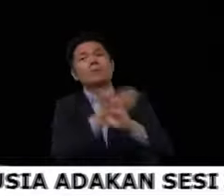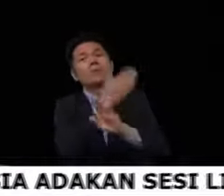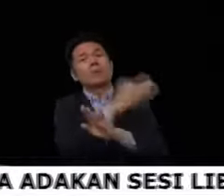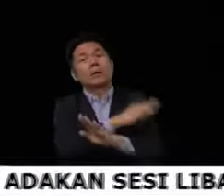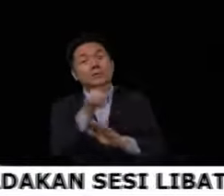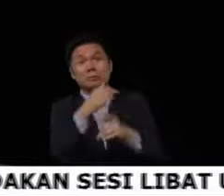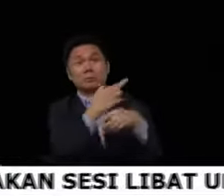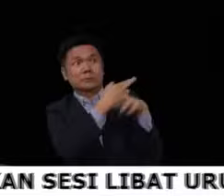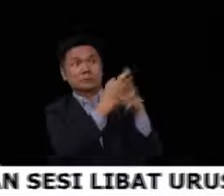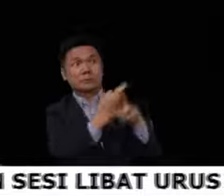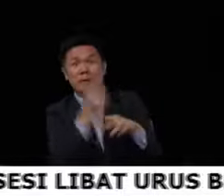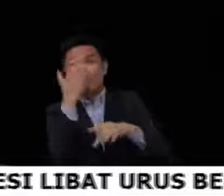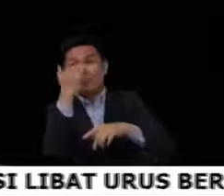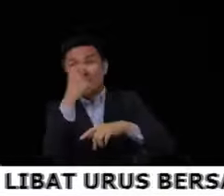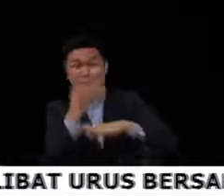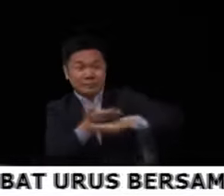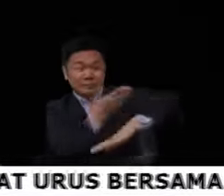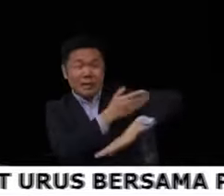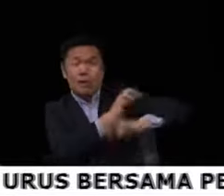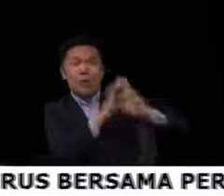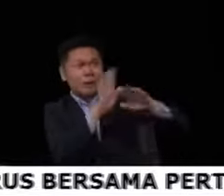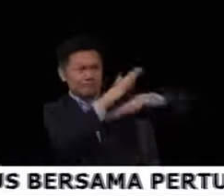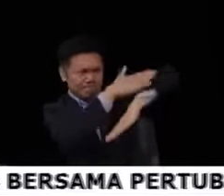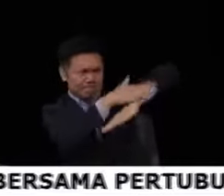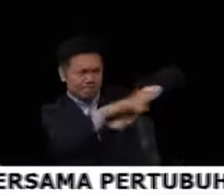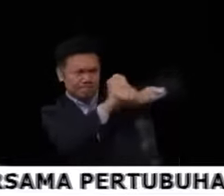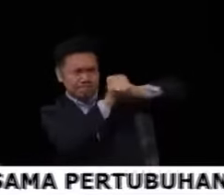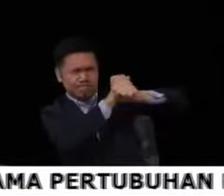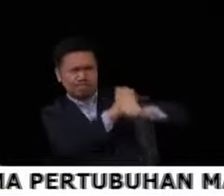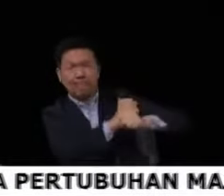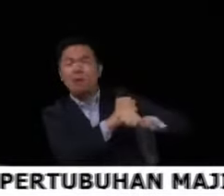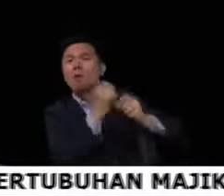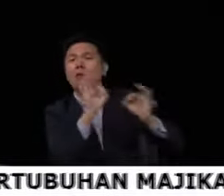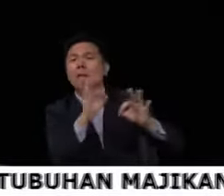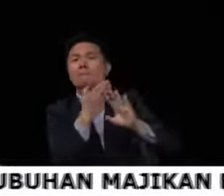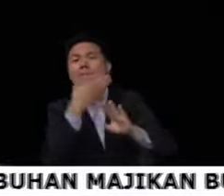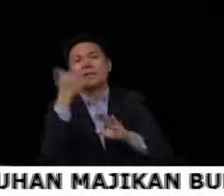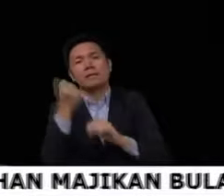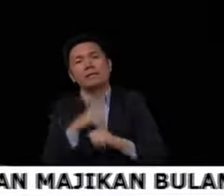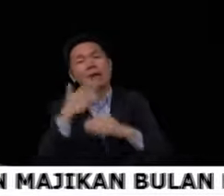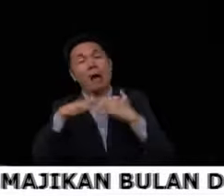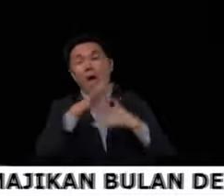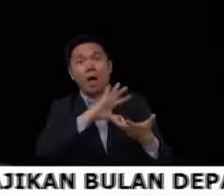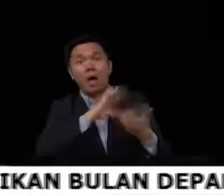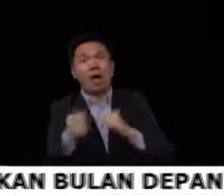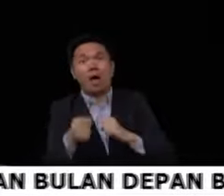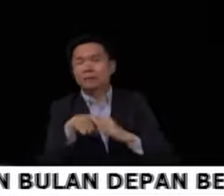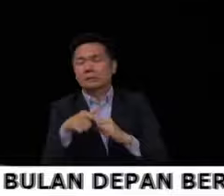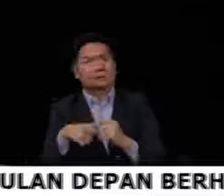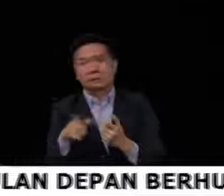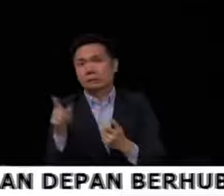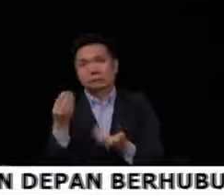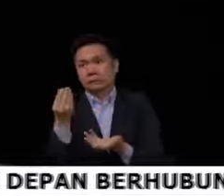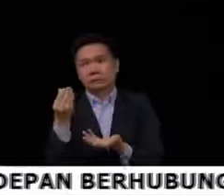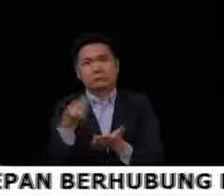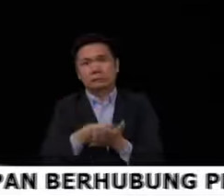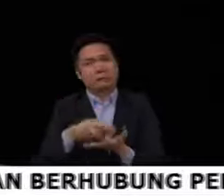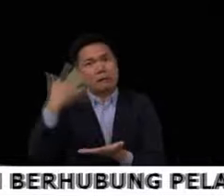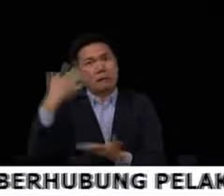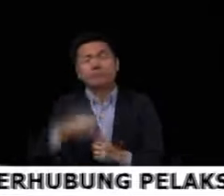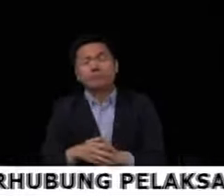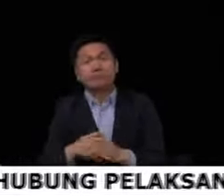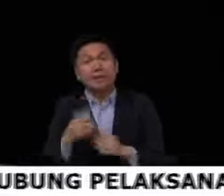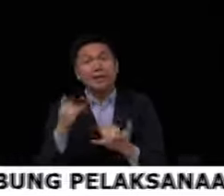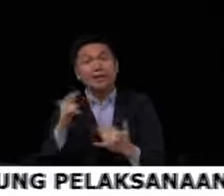lebih mahal daripada kita membakar cegatan hasbalah itu kita sedang merangkai dan melihat ataukah pendekatan susah